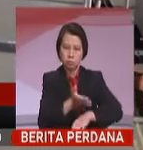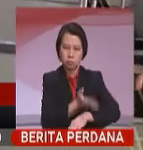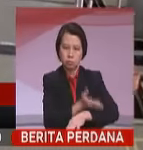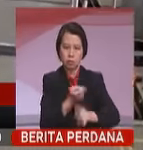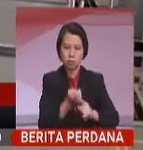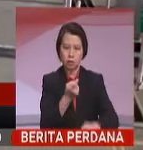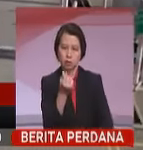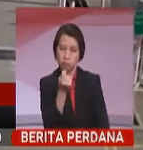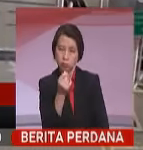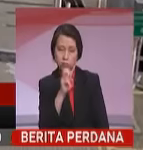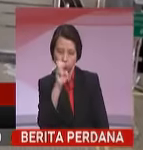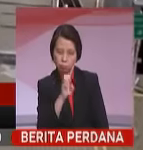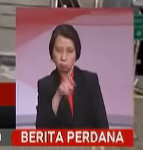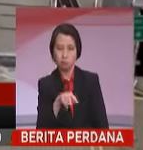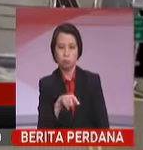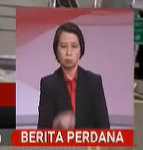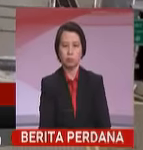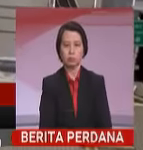segi nilai.